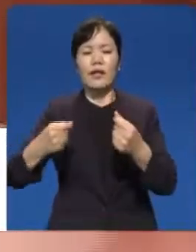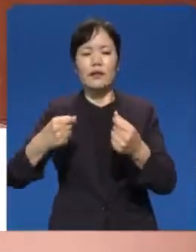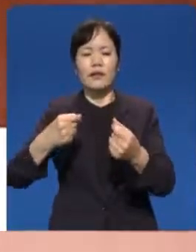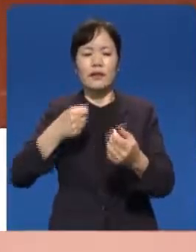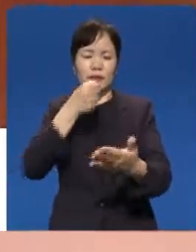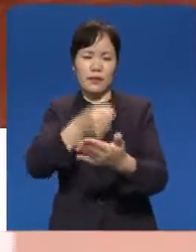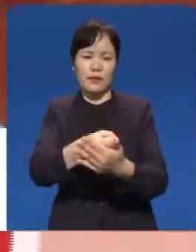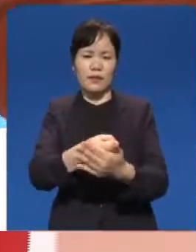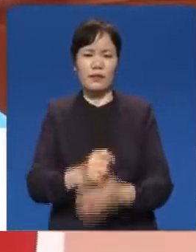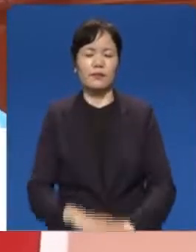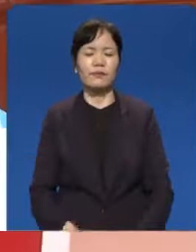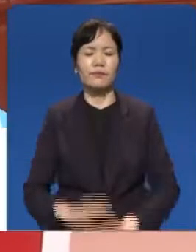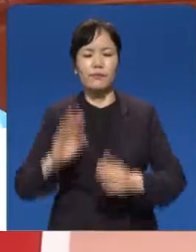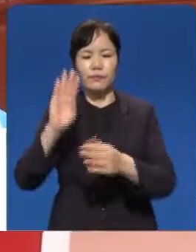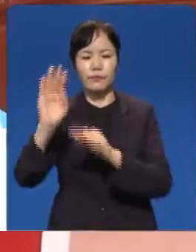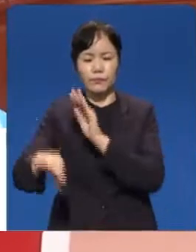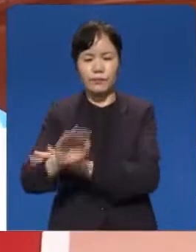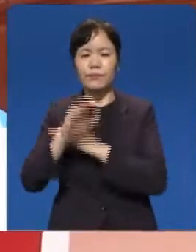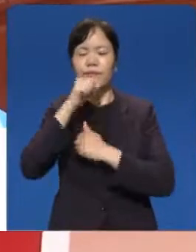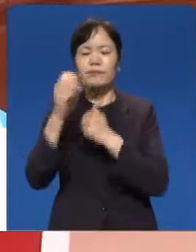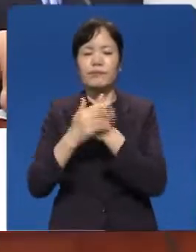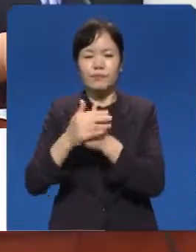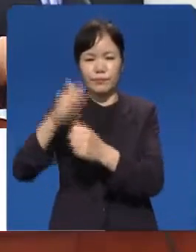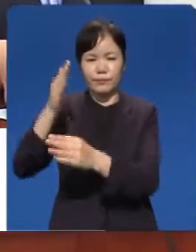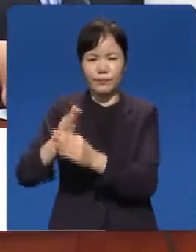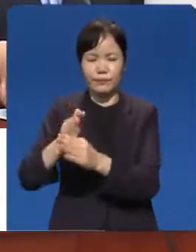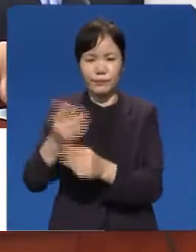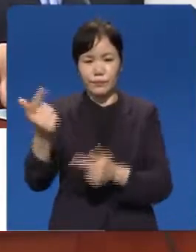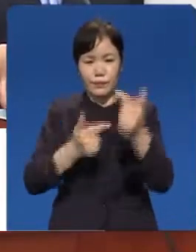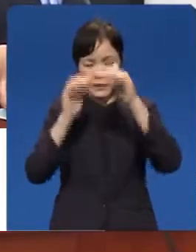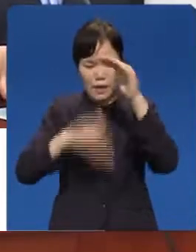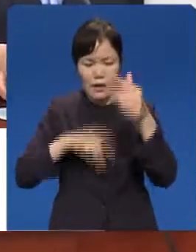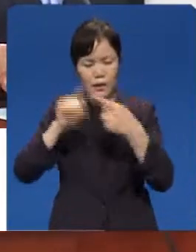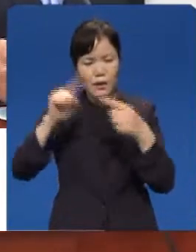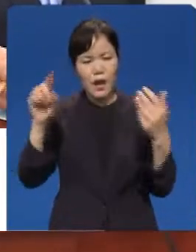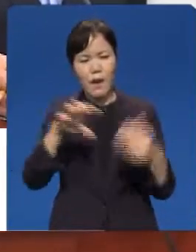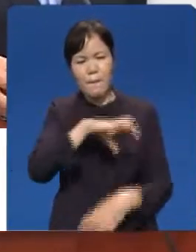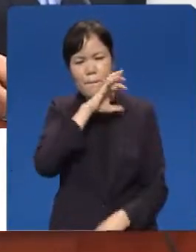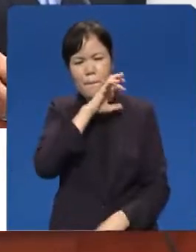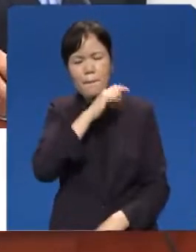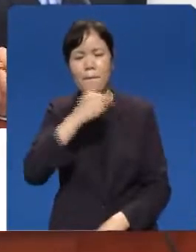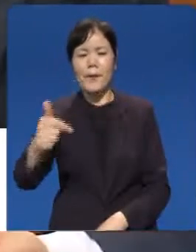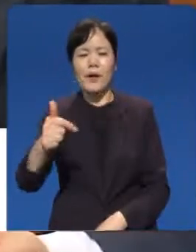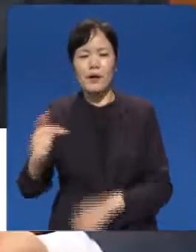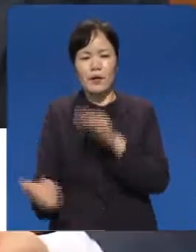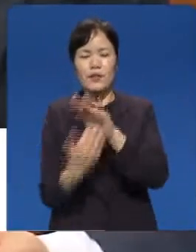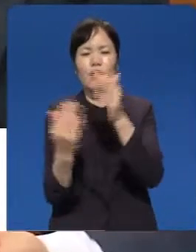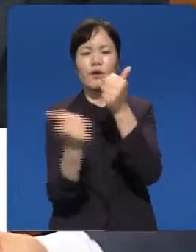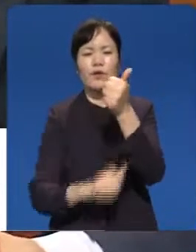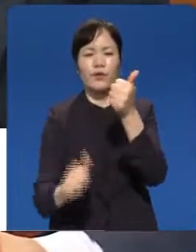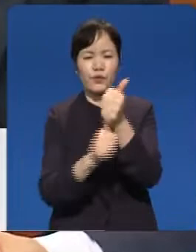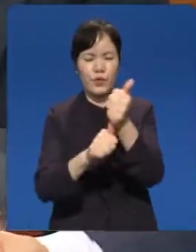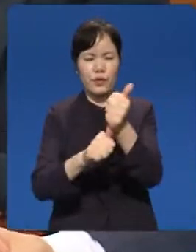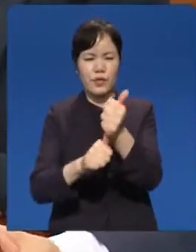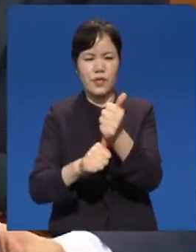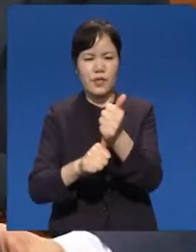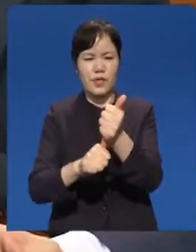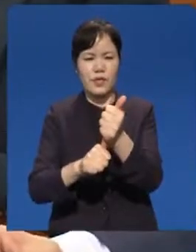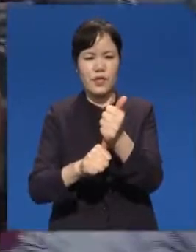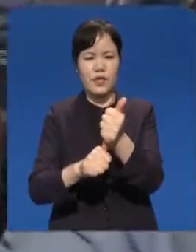냈습니다. 보수 지지층을 중심으로 중재안에 대한 반발도 거세자 최고위원회가 방향을